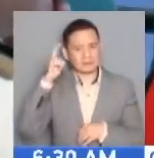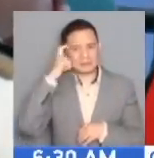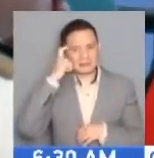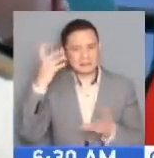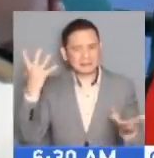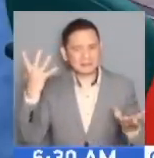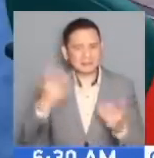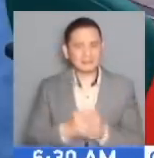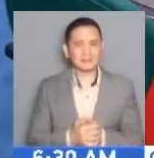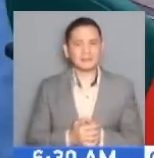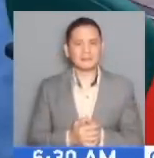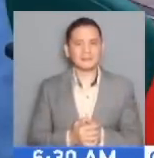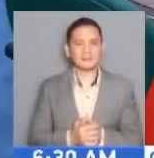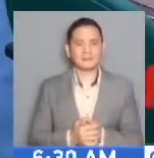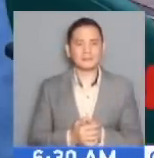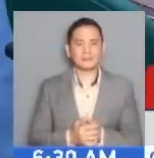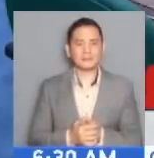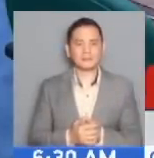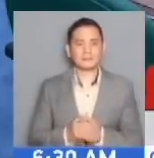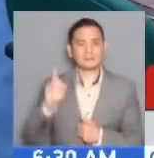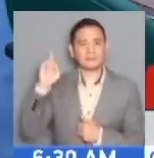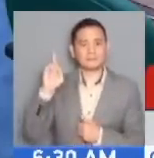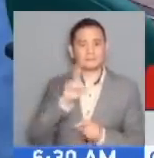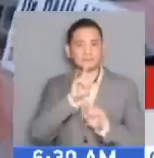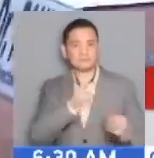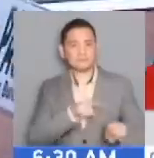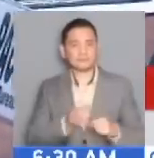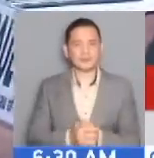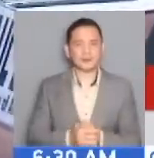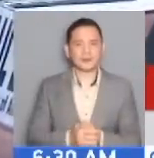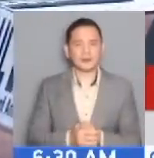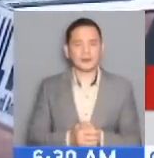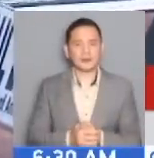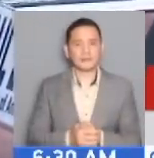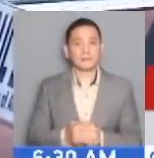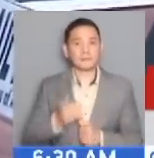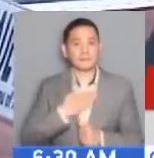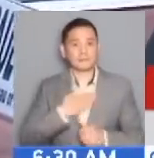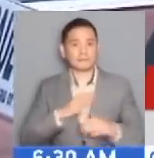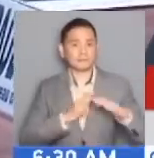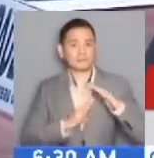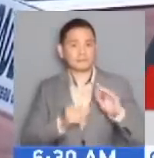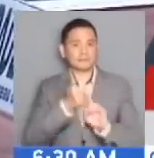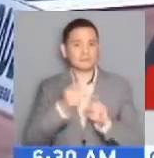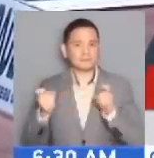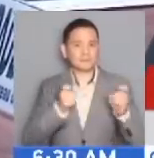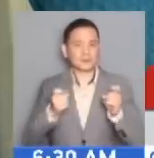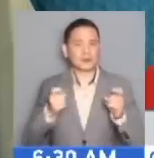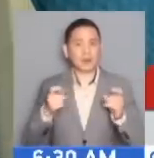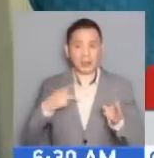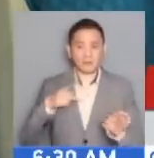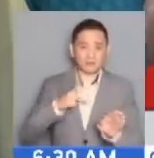client po ang nagla-lodge. So wala po kaming direct control kung gano'ng karami o kung gano'ng po